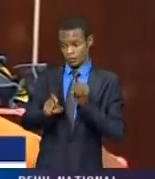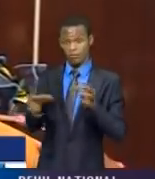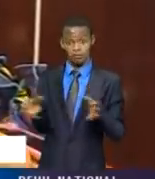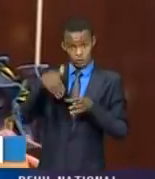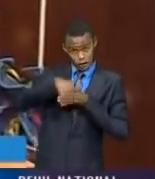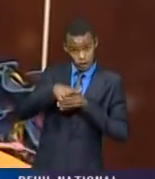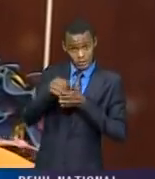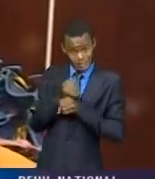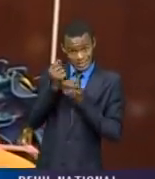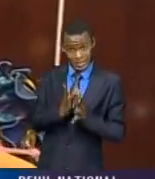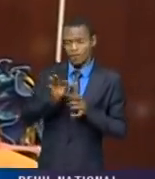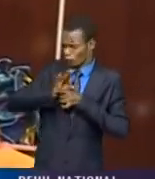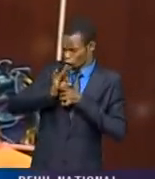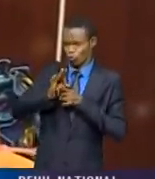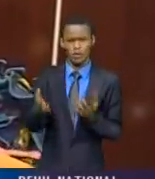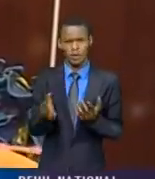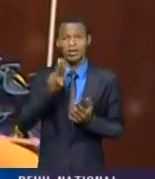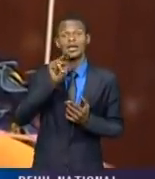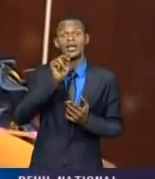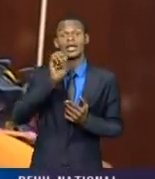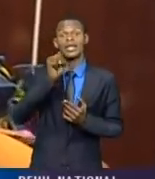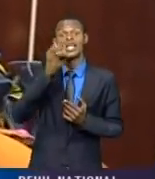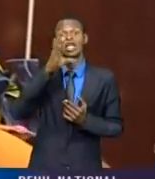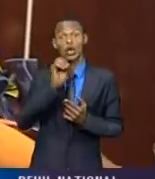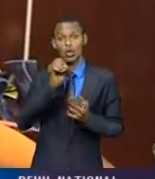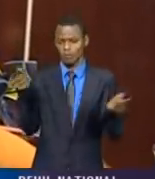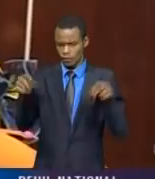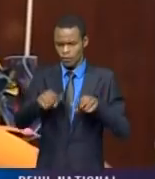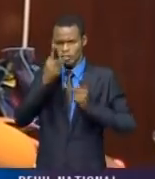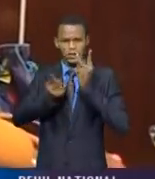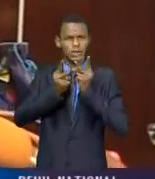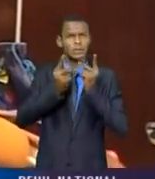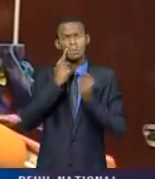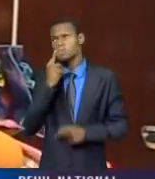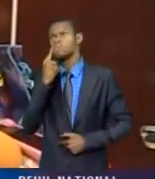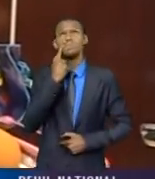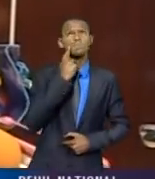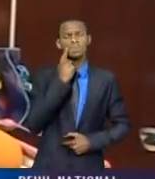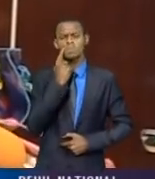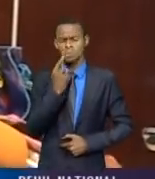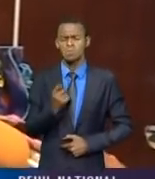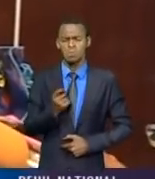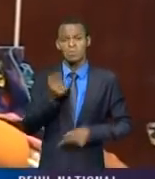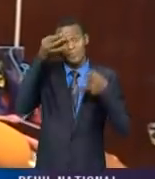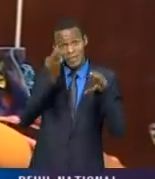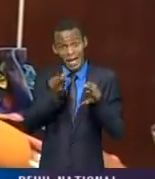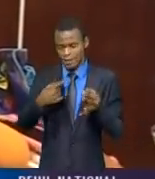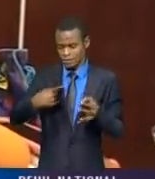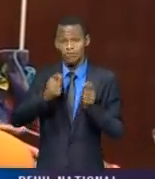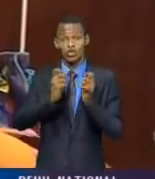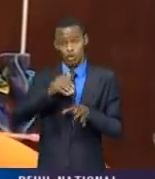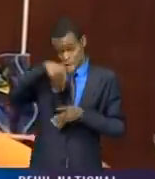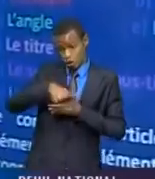est là elle a pensé que c'était important que le ministère de la femme puisse bénéficier d'une d'information sur les techniques